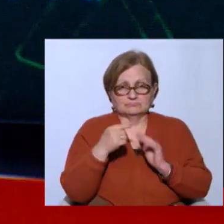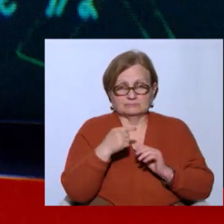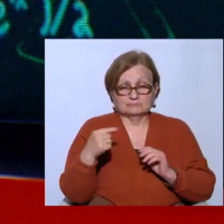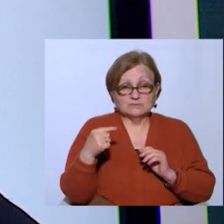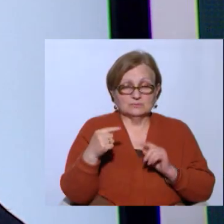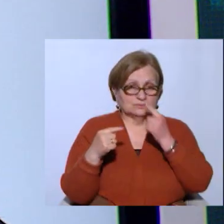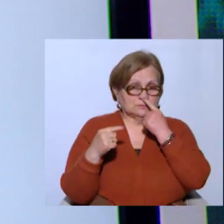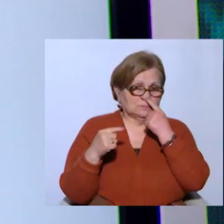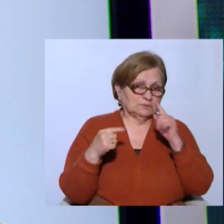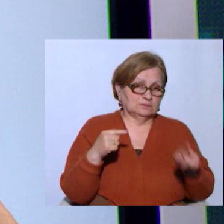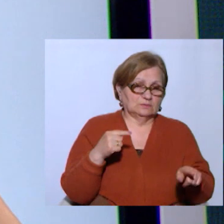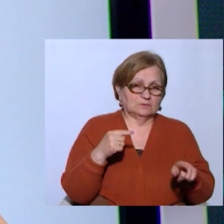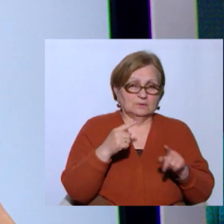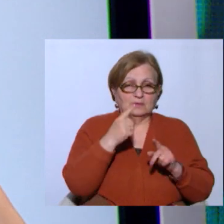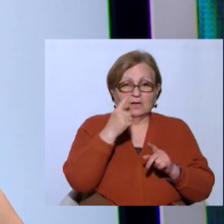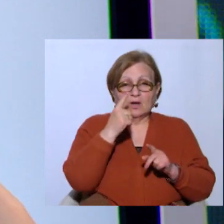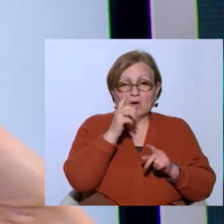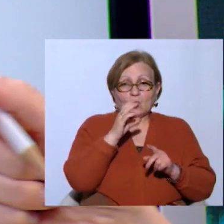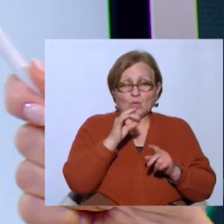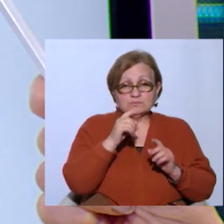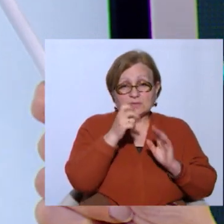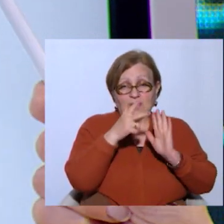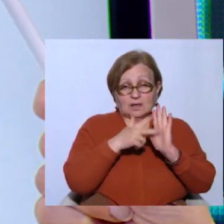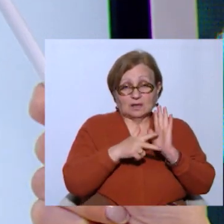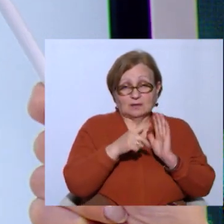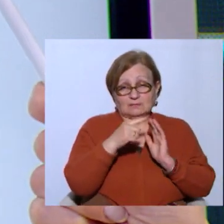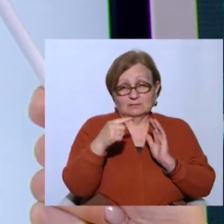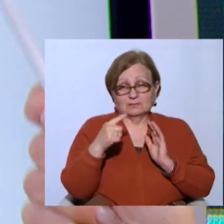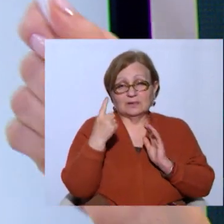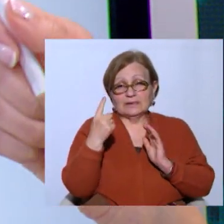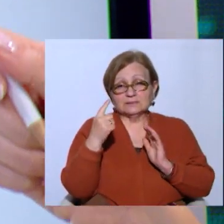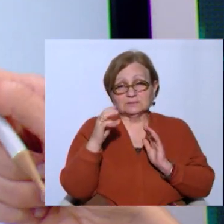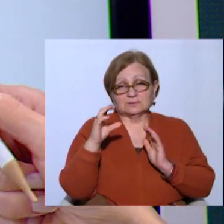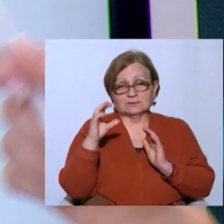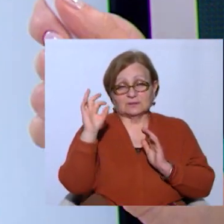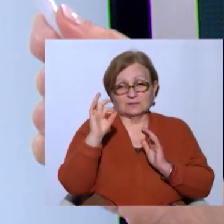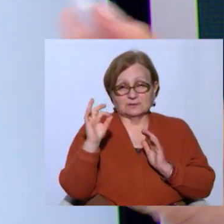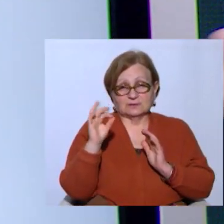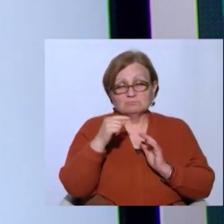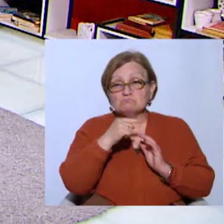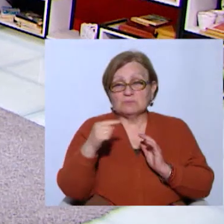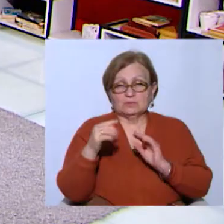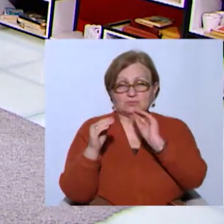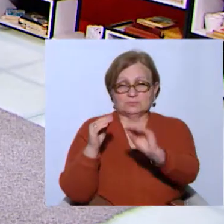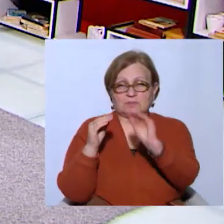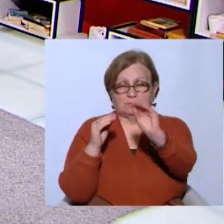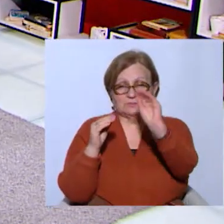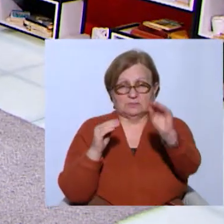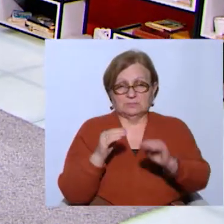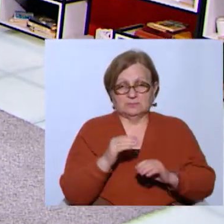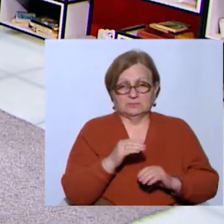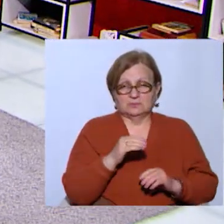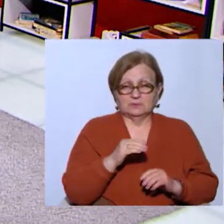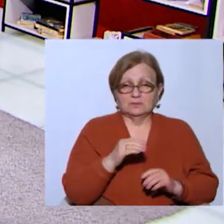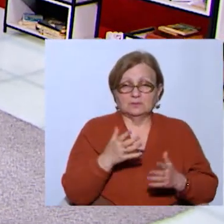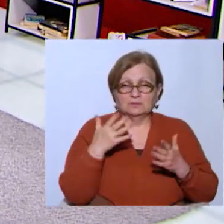ან კოსინუსი 179 გრადუსზე იგივეა რაც კოსინუსი 1 გრადუსზე მინუსით. ანუ დაკვირდით,